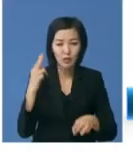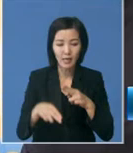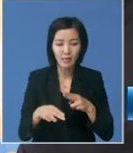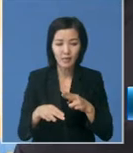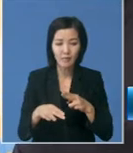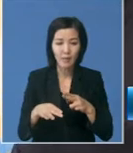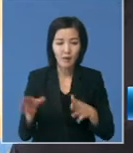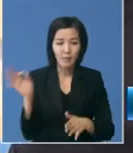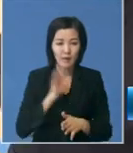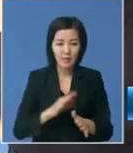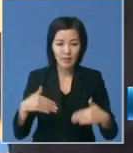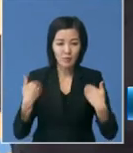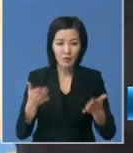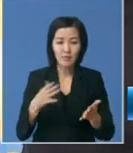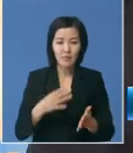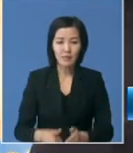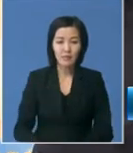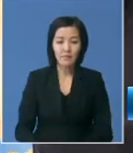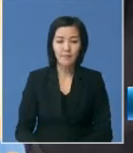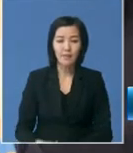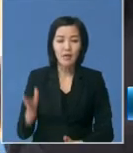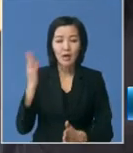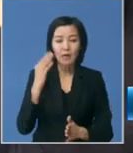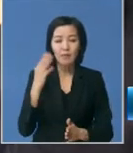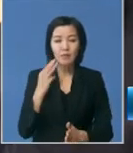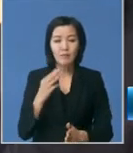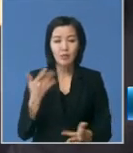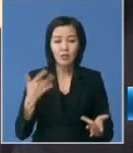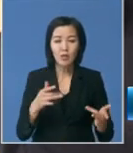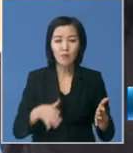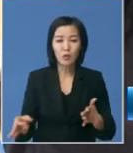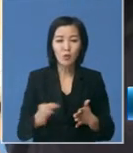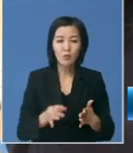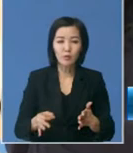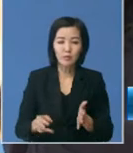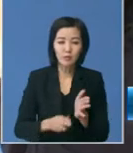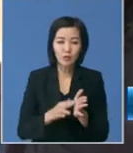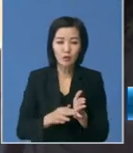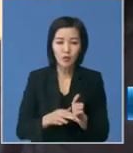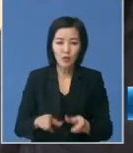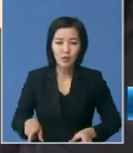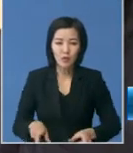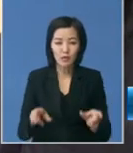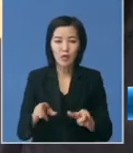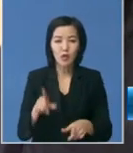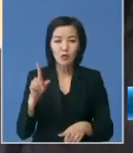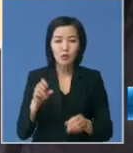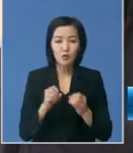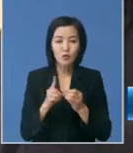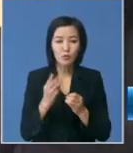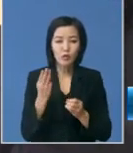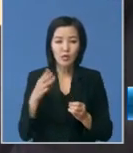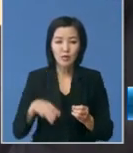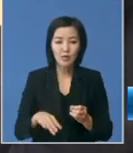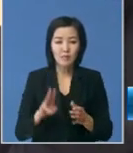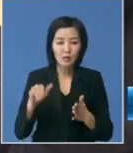берілді. Темір жол желісі Алматы мен Жамбыл облысының аумағында өтеді. Желінің ұзындығы 111 шақырым жер. Жаңа